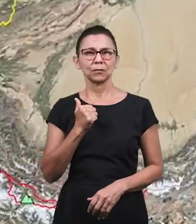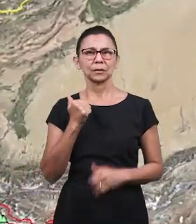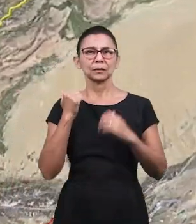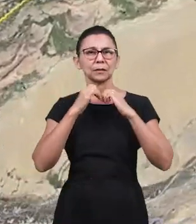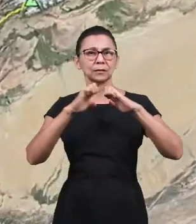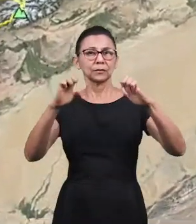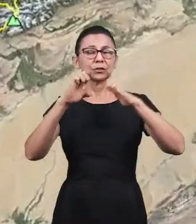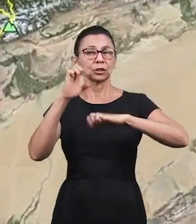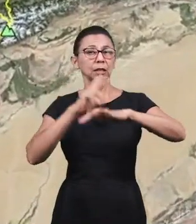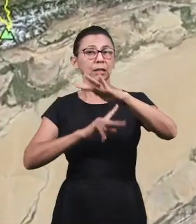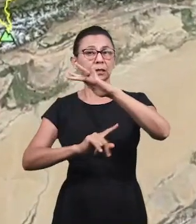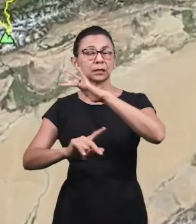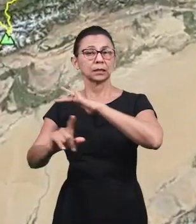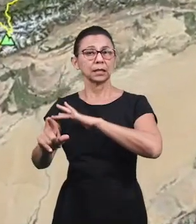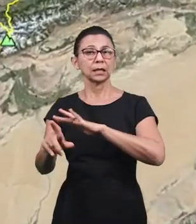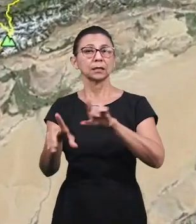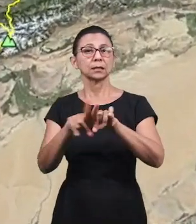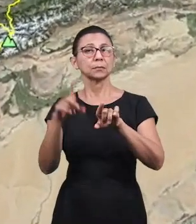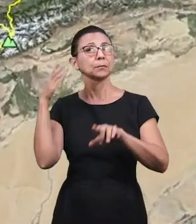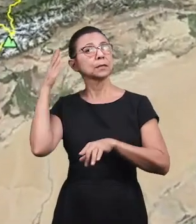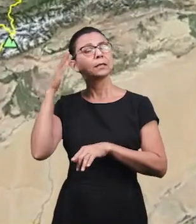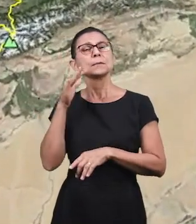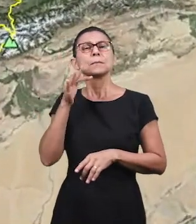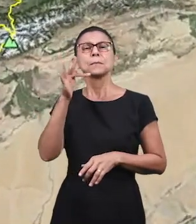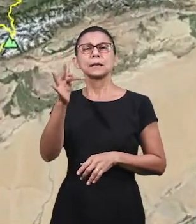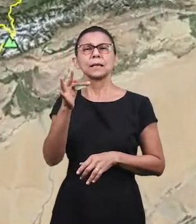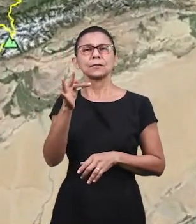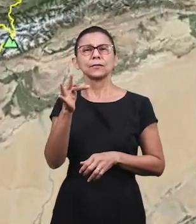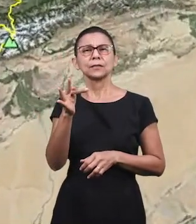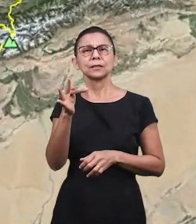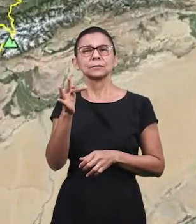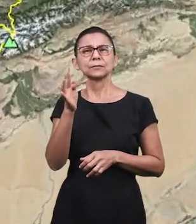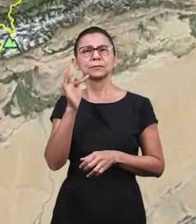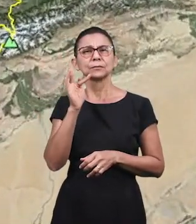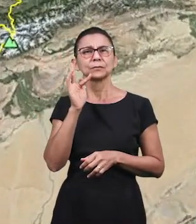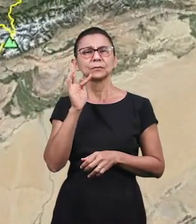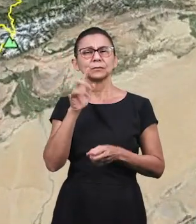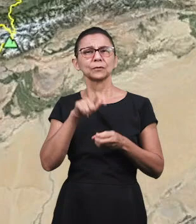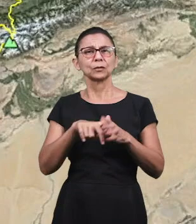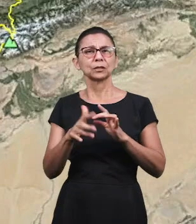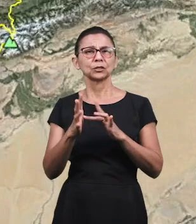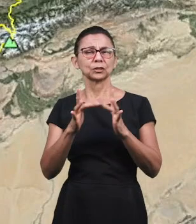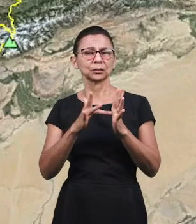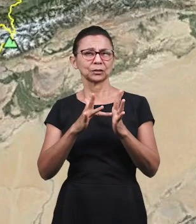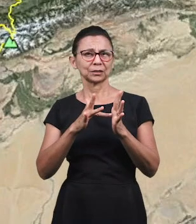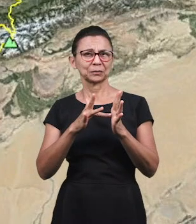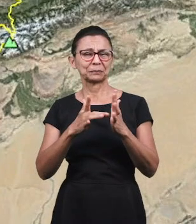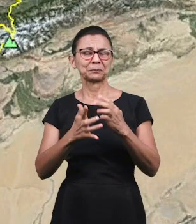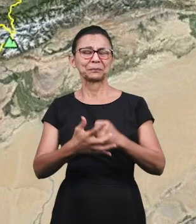par l'évangile éternel et par le message du retour imminent du Seigneur Jésus.